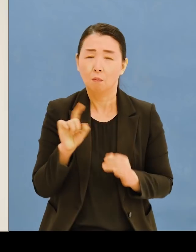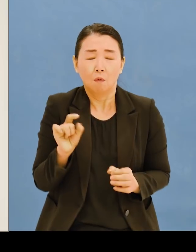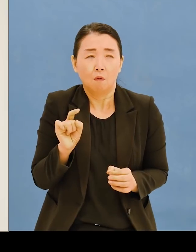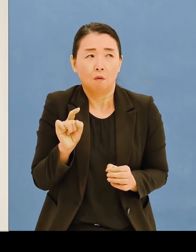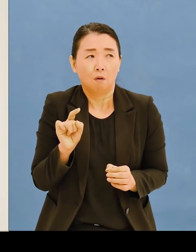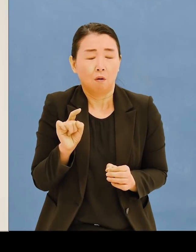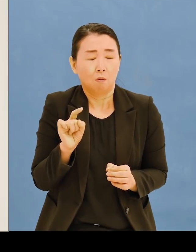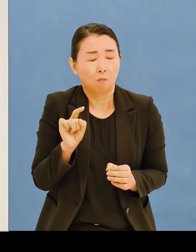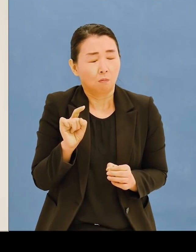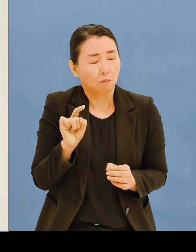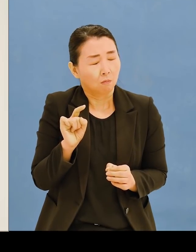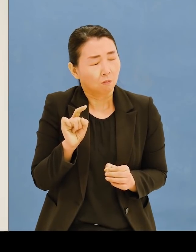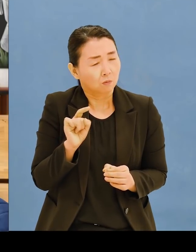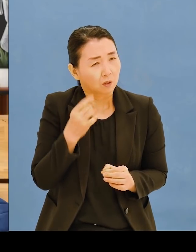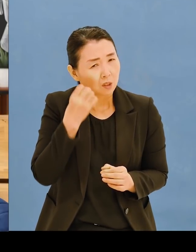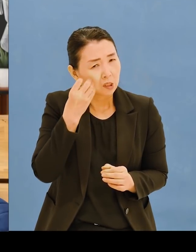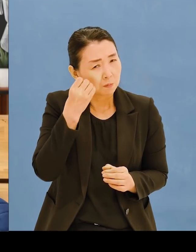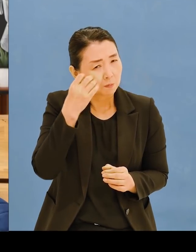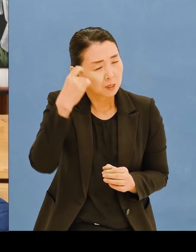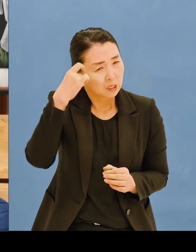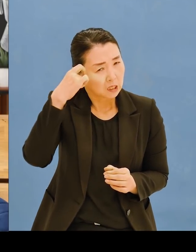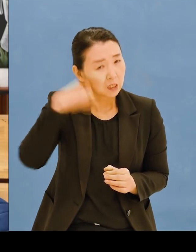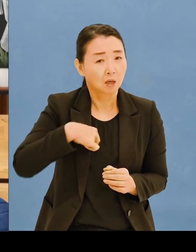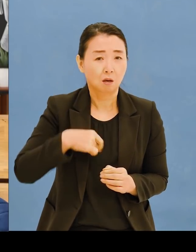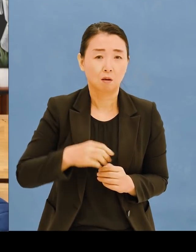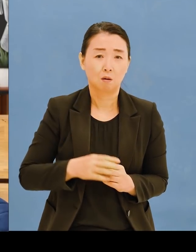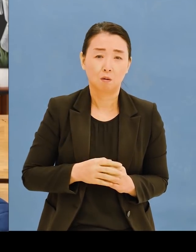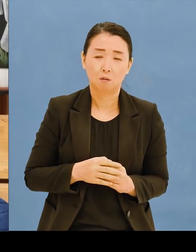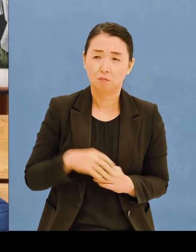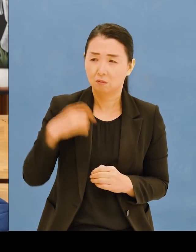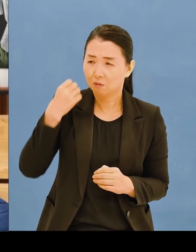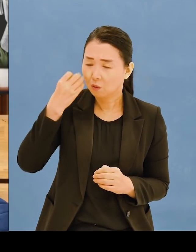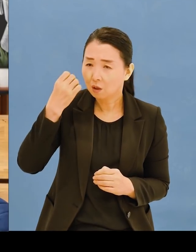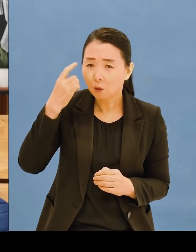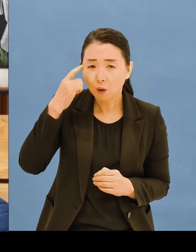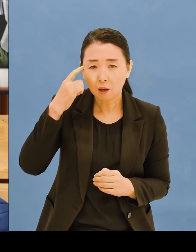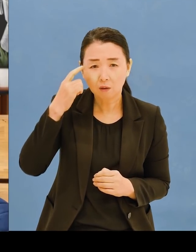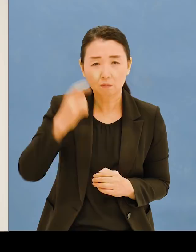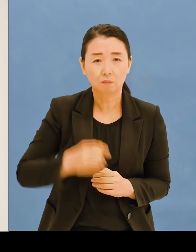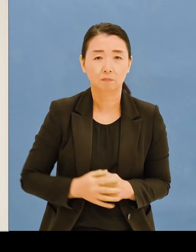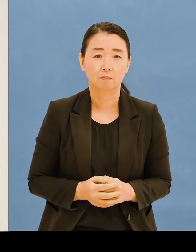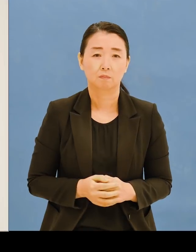멈칫하면서 뒷골이 좀 싸한 거예요. 네. 뭔가 이상해서